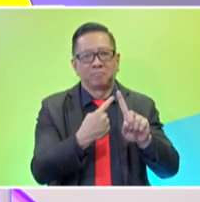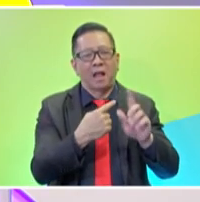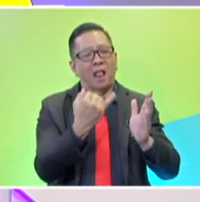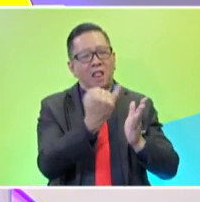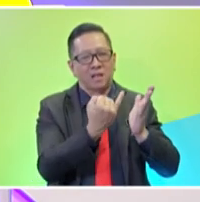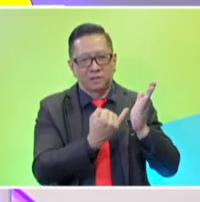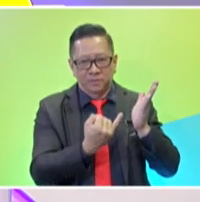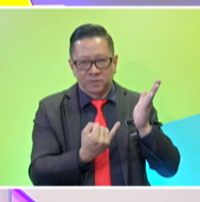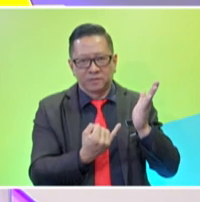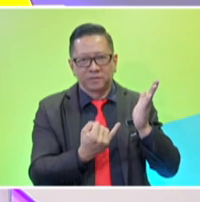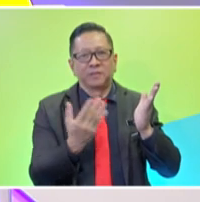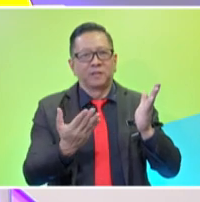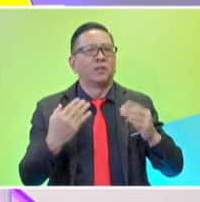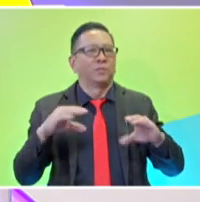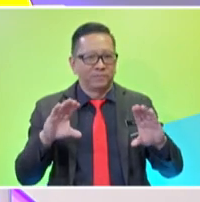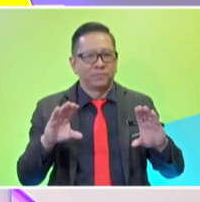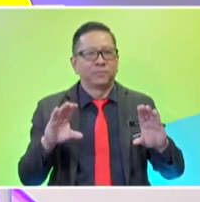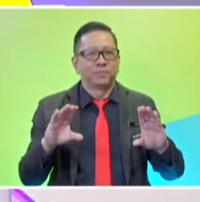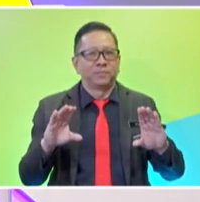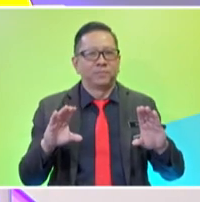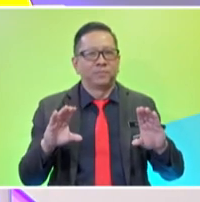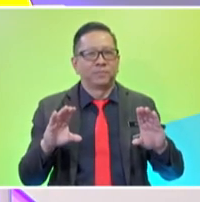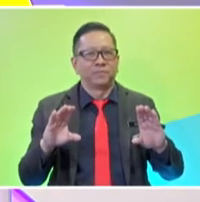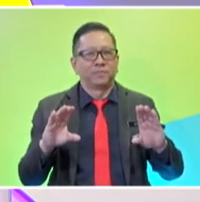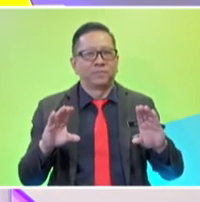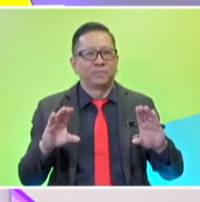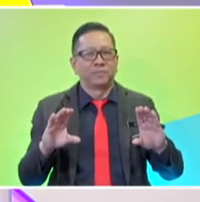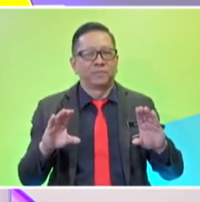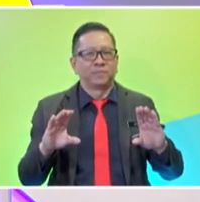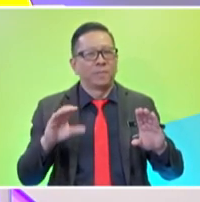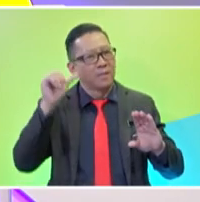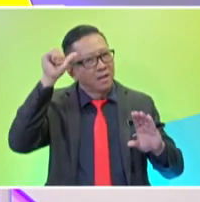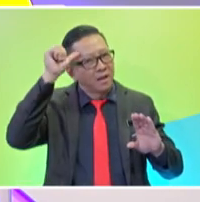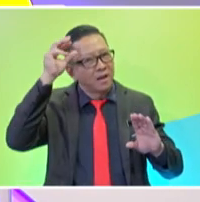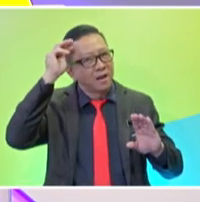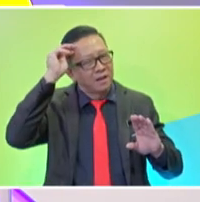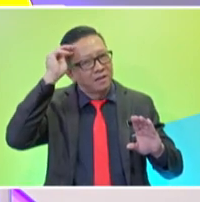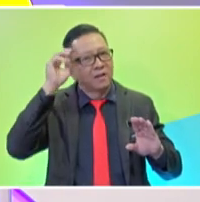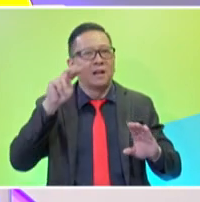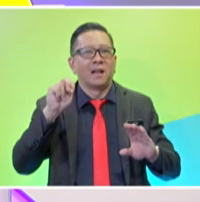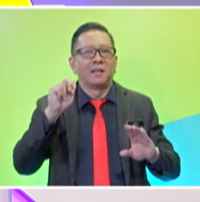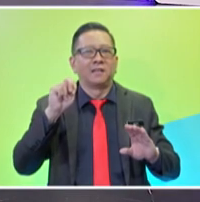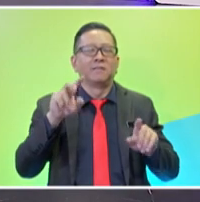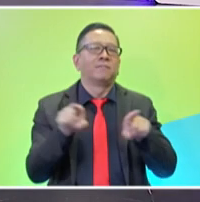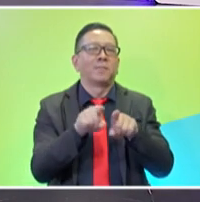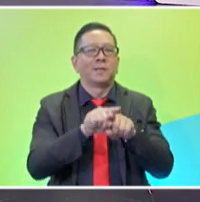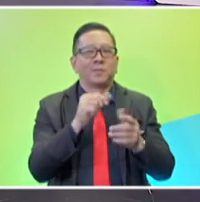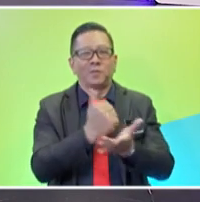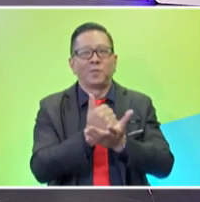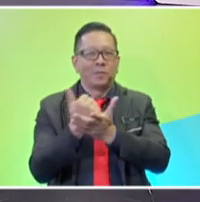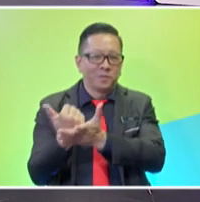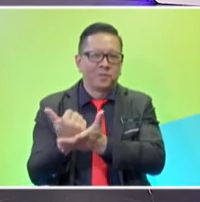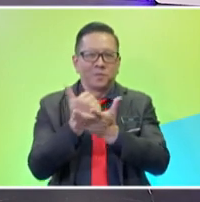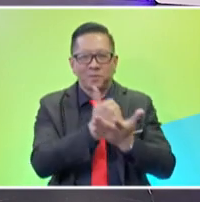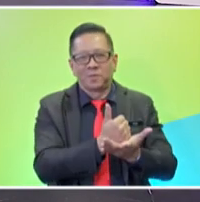produk nanti kita cobalah buat ya secepat eee Ayo main nanti kita boleh kena bantu saya Boleh bantu